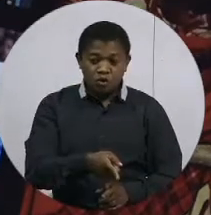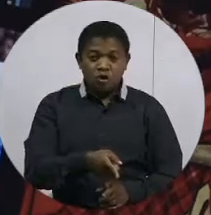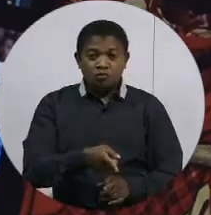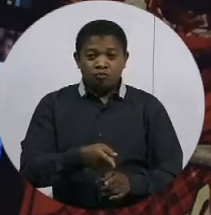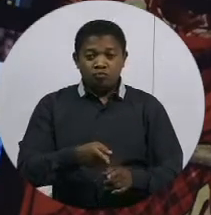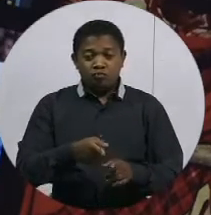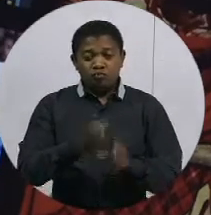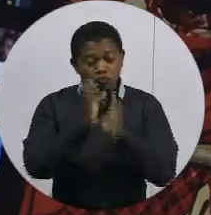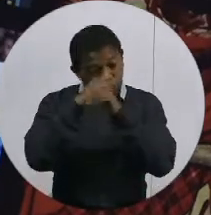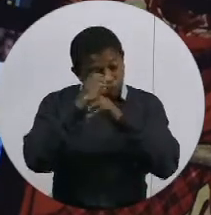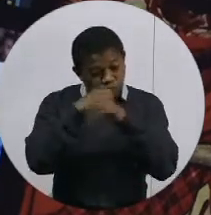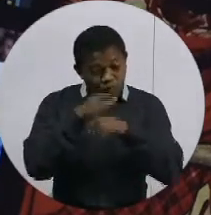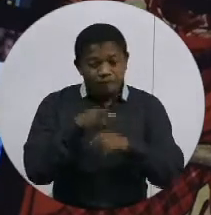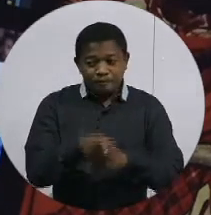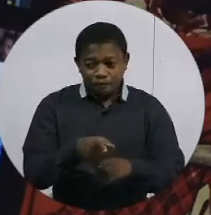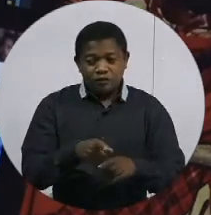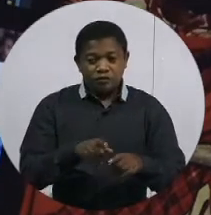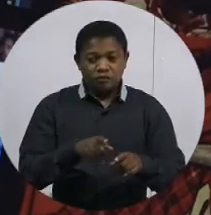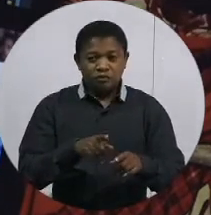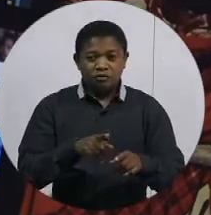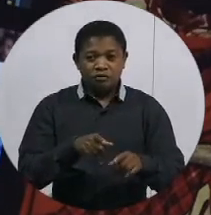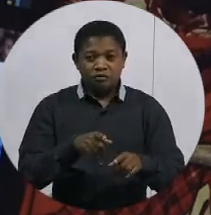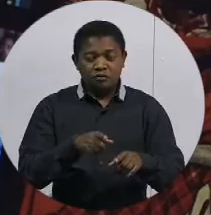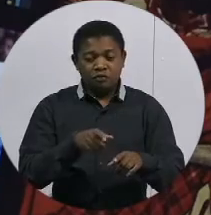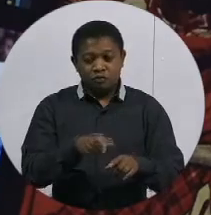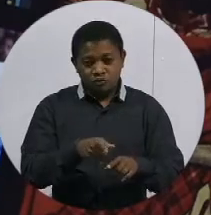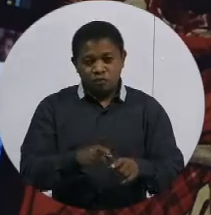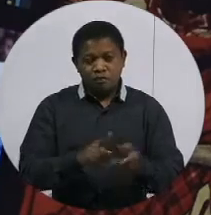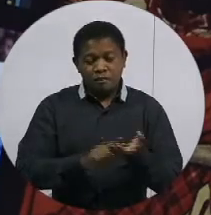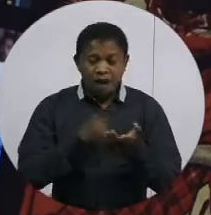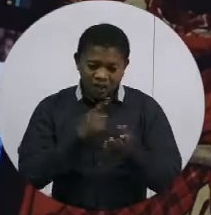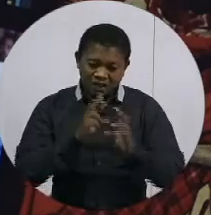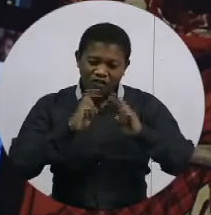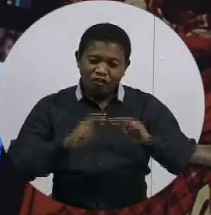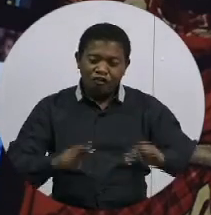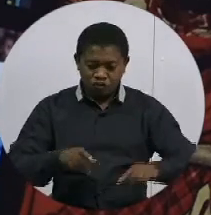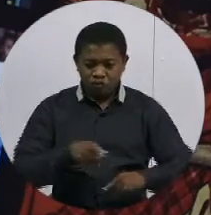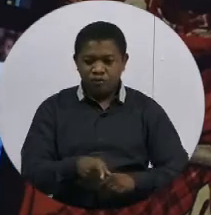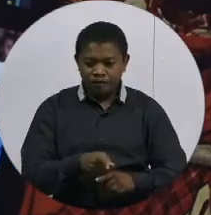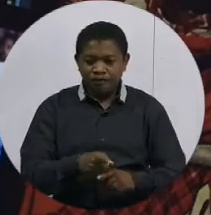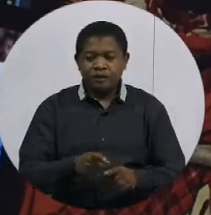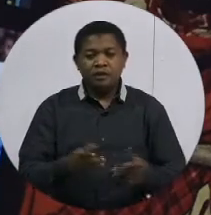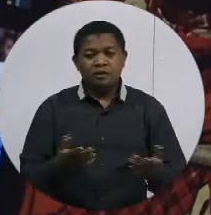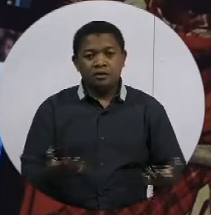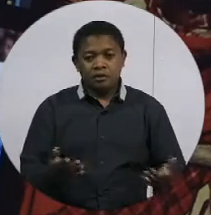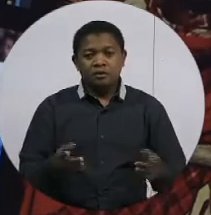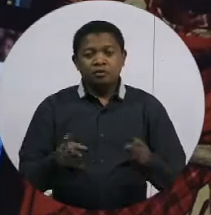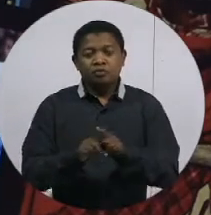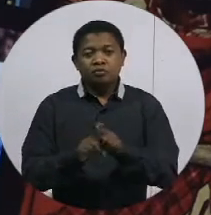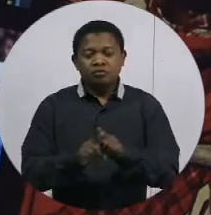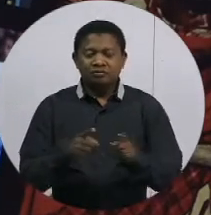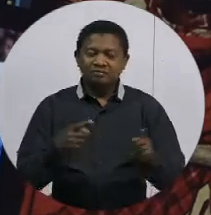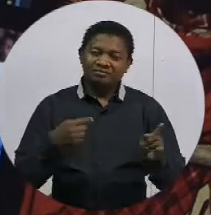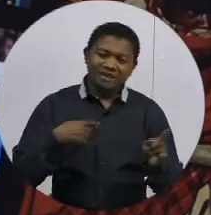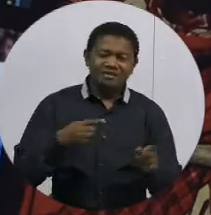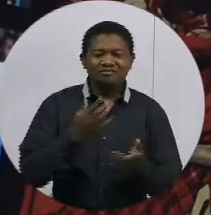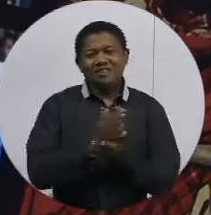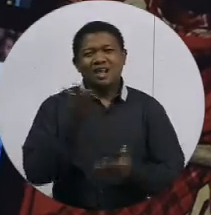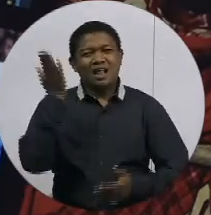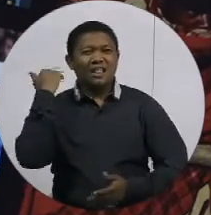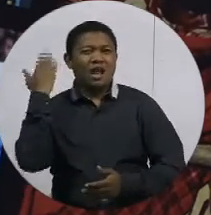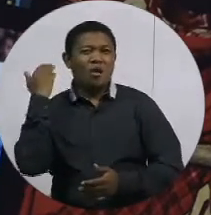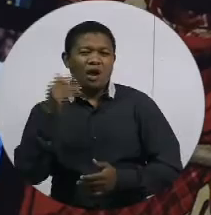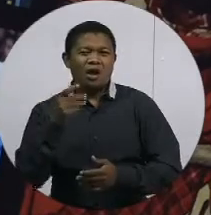indikationna testa zany a, izay ilay lazainay teo a, lazaina efa andro maromaro izay a no